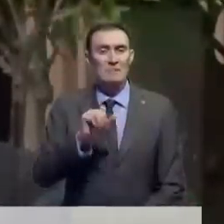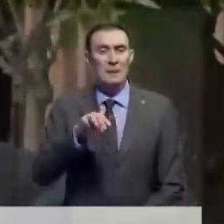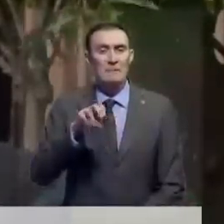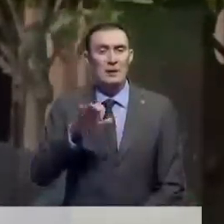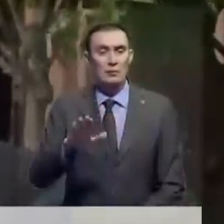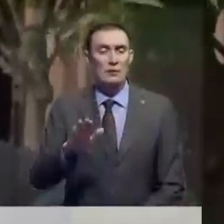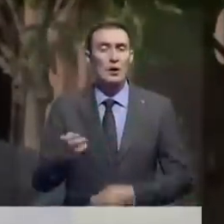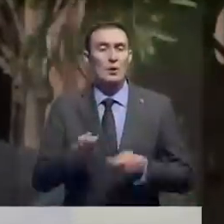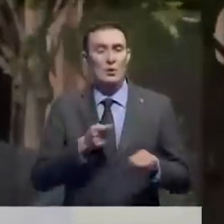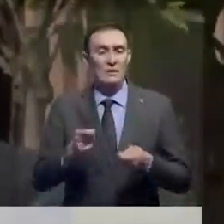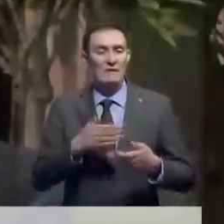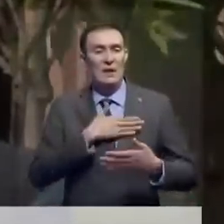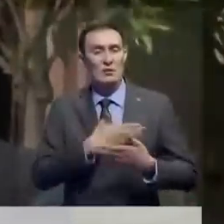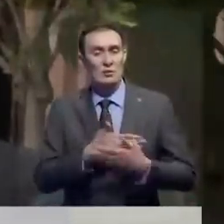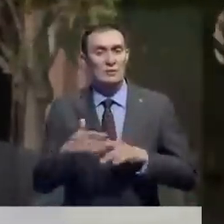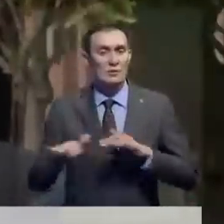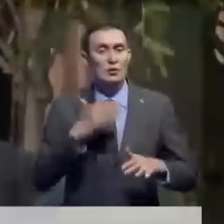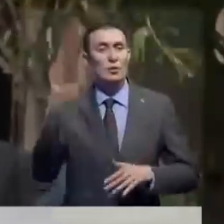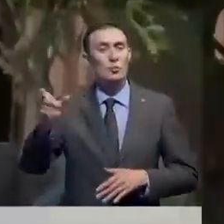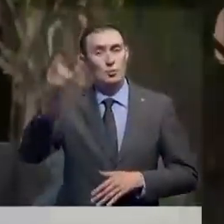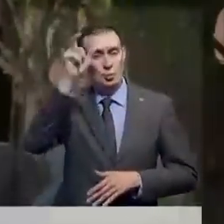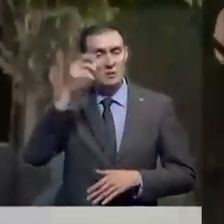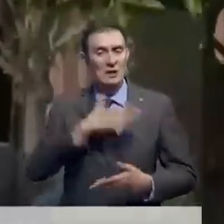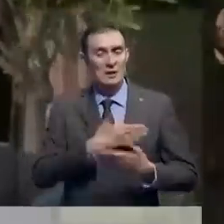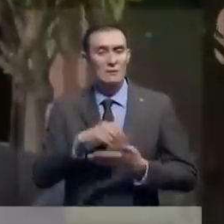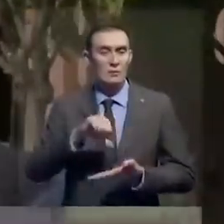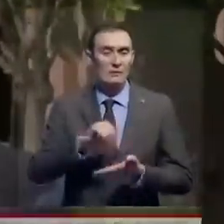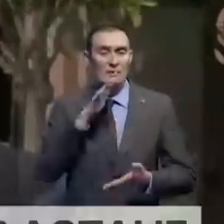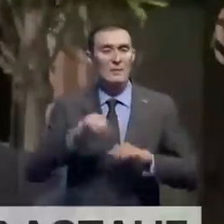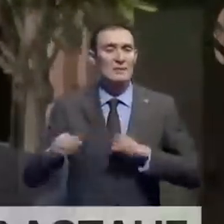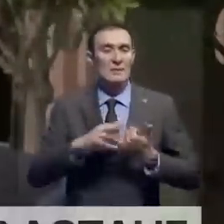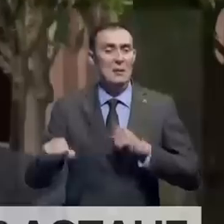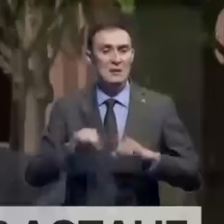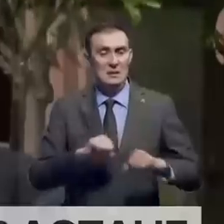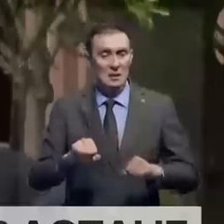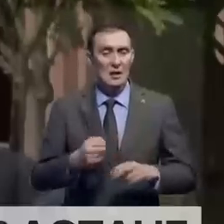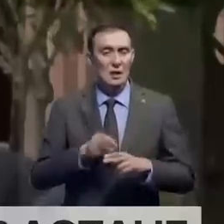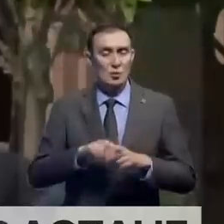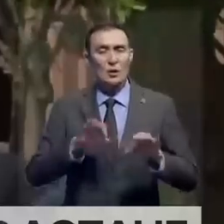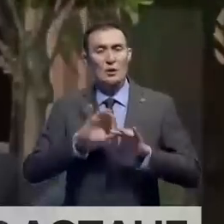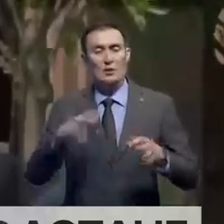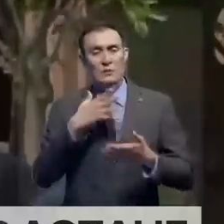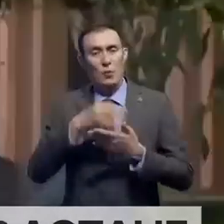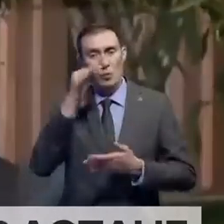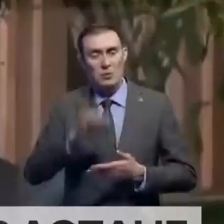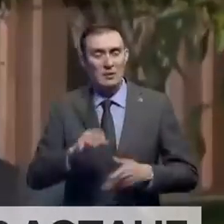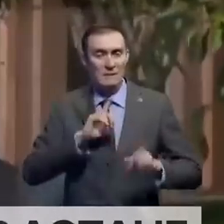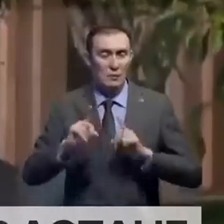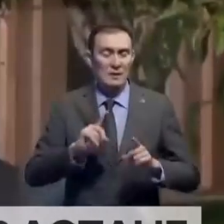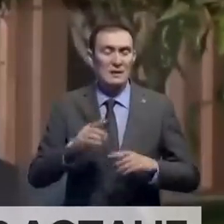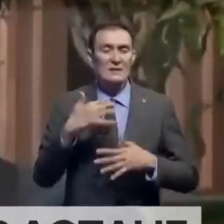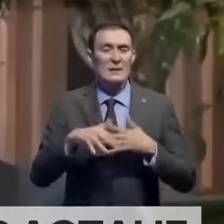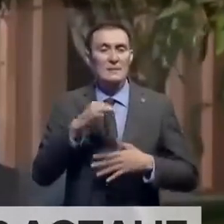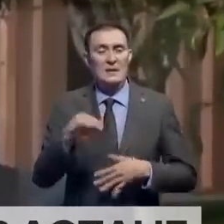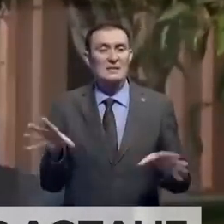руководителей волонтерского движения Турции которые активно принимали участие во время землетрясений которые поделится своим опытом на этом форуме в середине